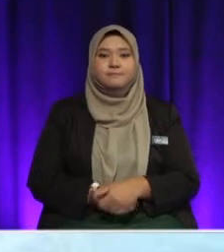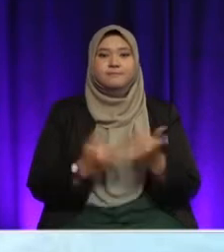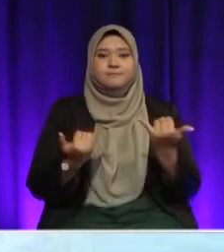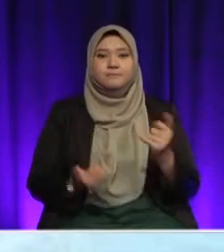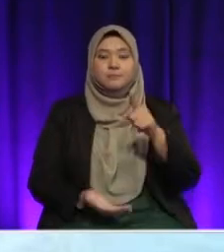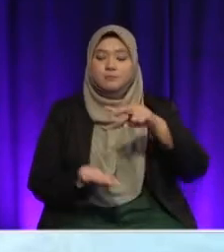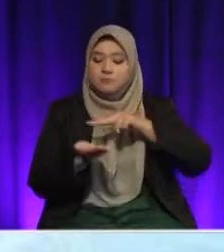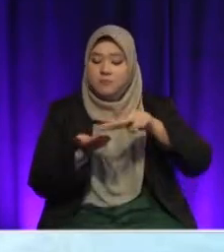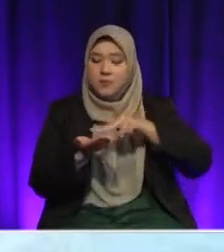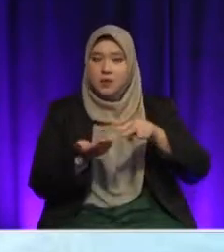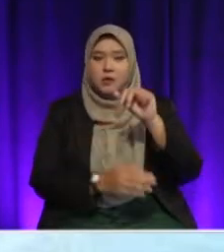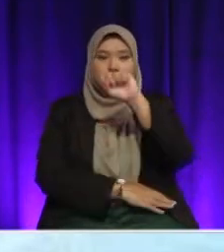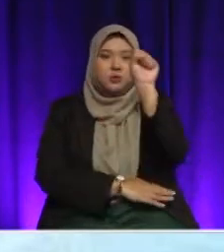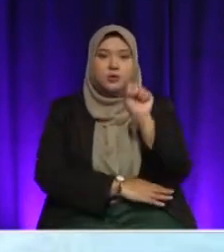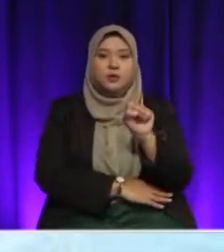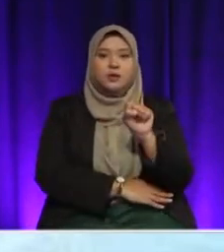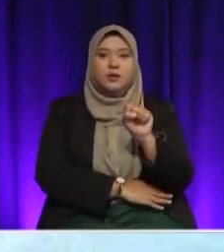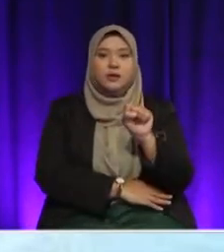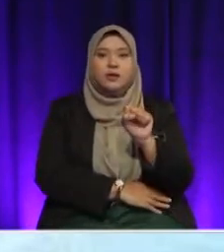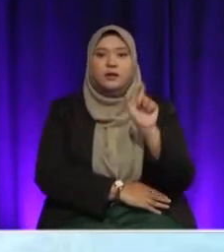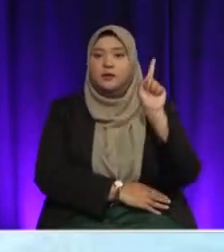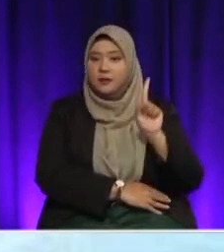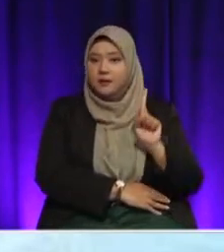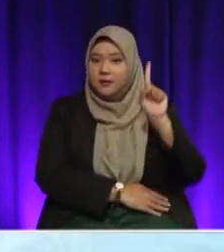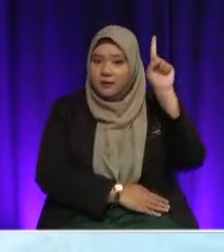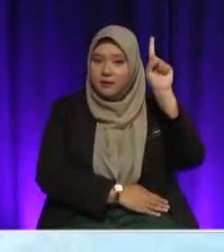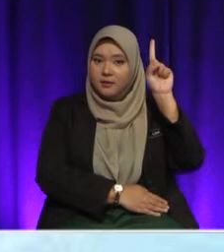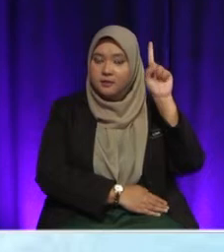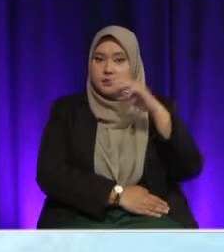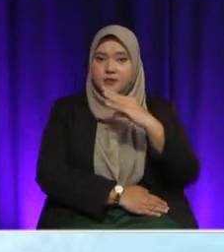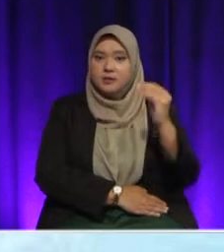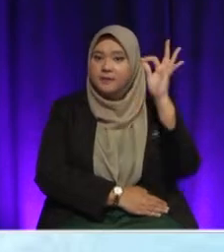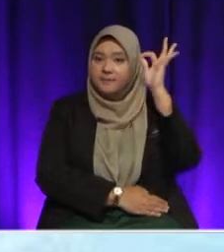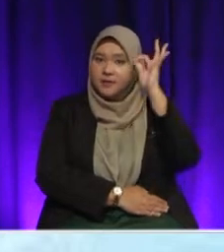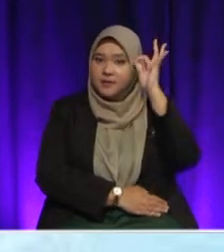tulis semula bahan yang terlibat dalam penghasilan ikan pekasamu Oke